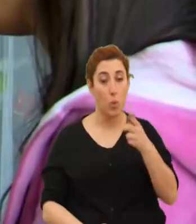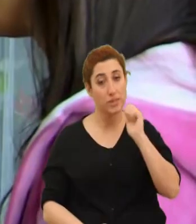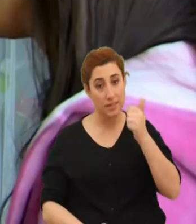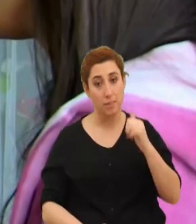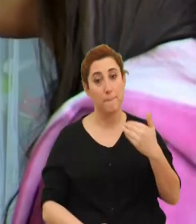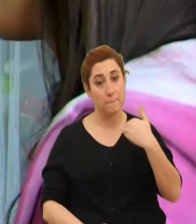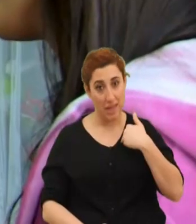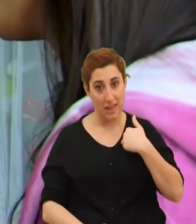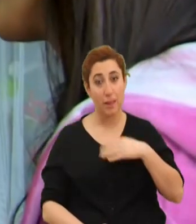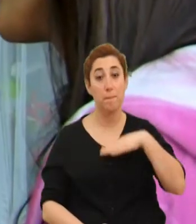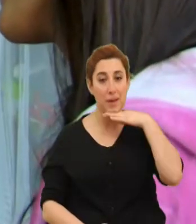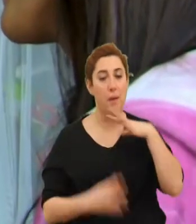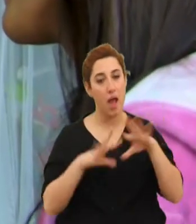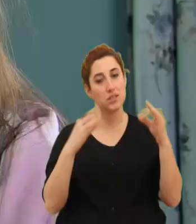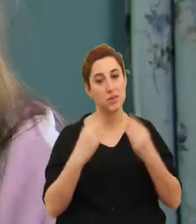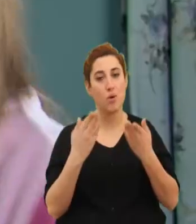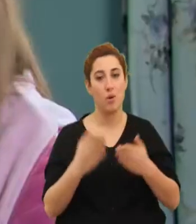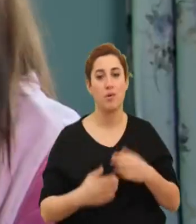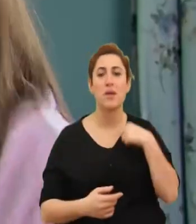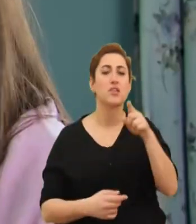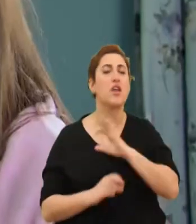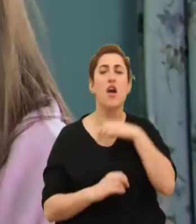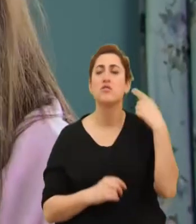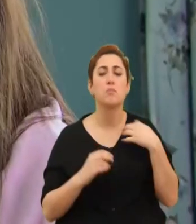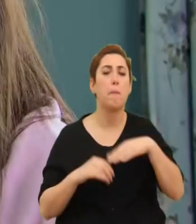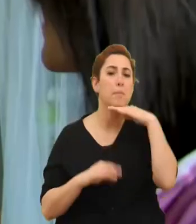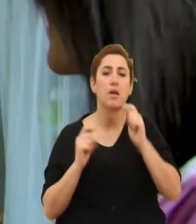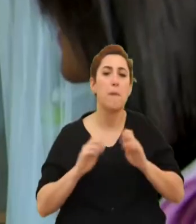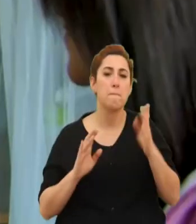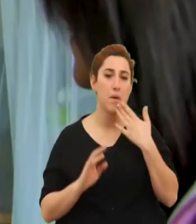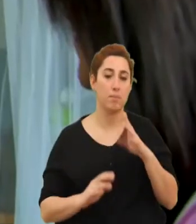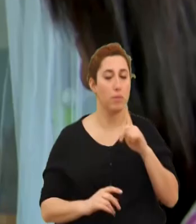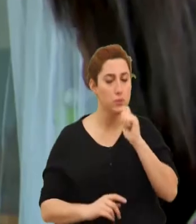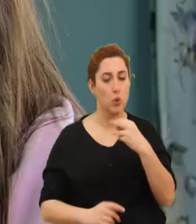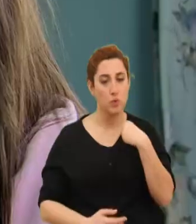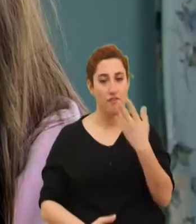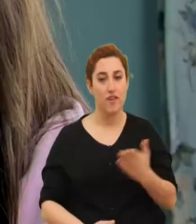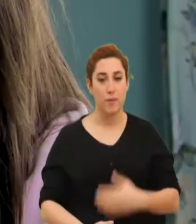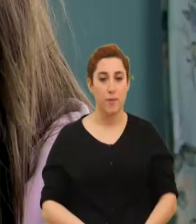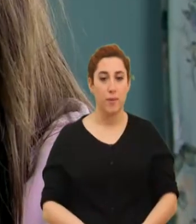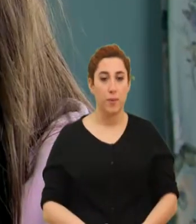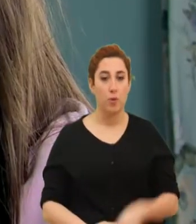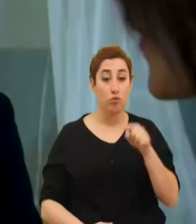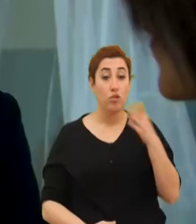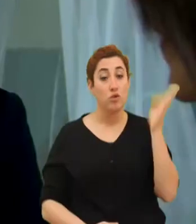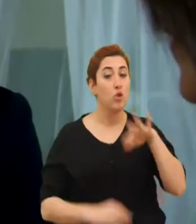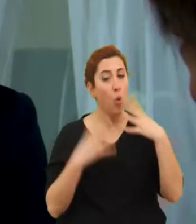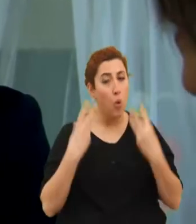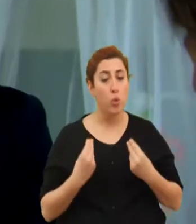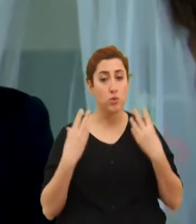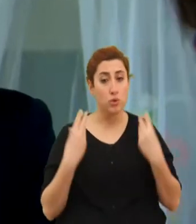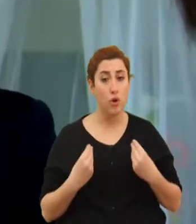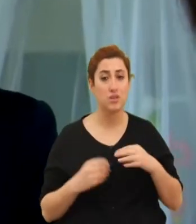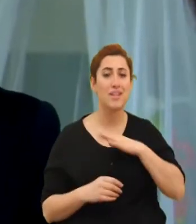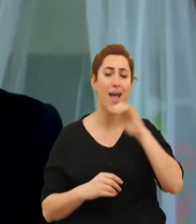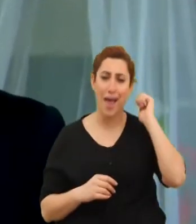O zaman benden bıkmaya hazır ol. Ben zaten asla bıkmam ki. Tamam, söz veriyorum. Bundan sonra ne olursa